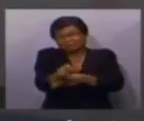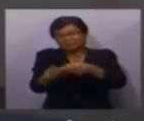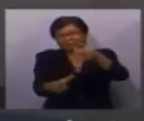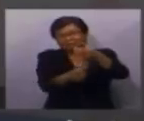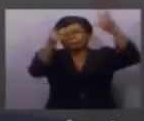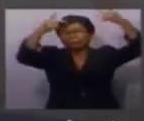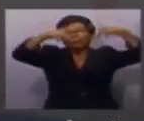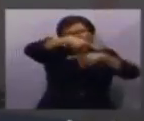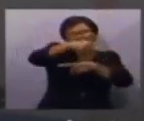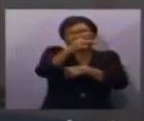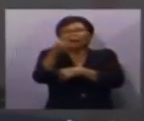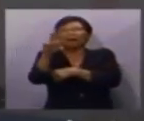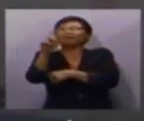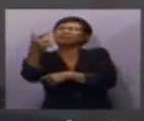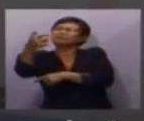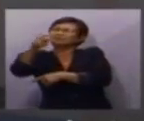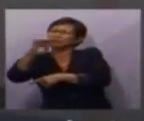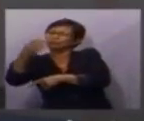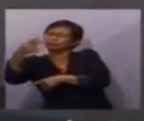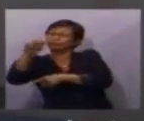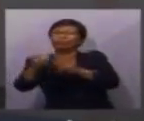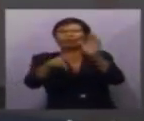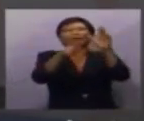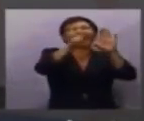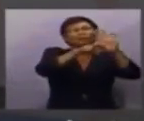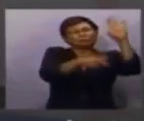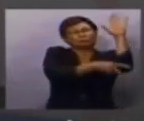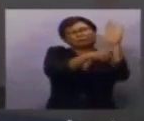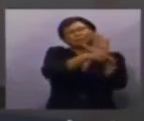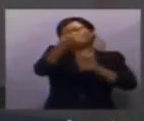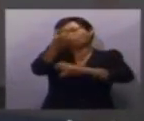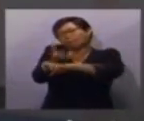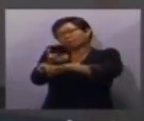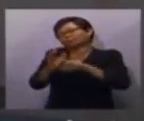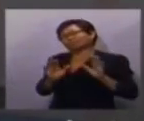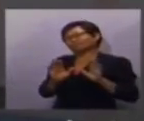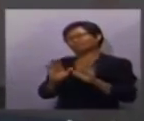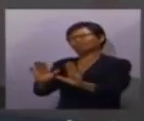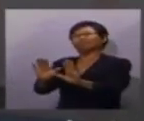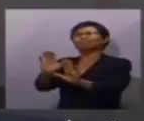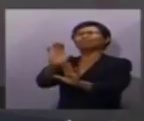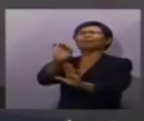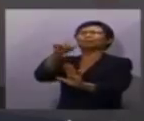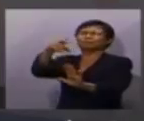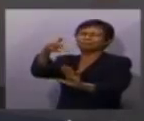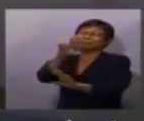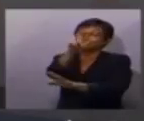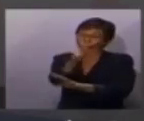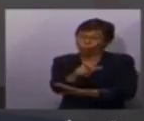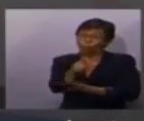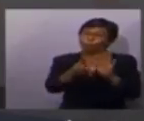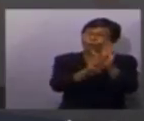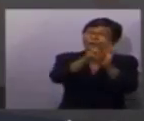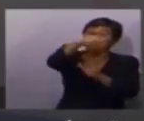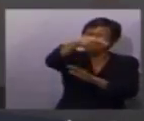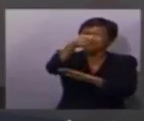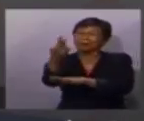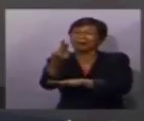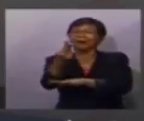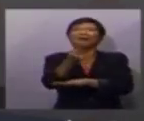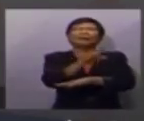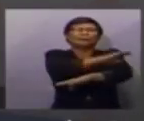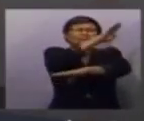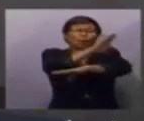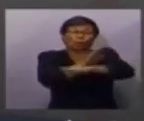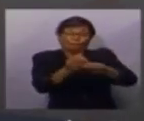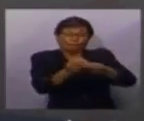naik Presiden PKR Tian Chua di kerusi Parlimen Batu pula ditolak SPR. Dan seorang lagi wakil PKR di Dun Bukit